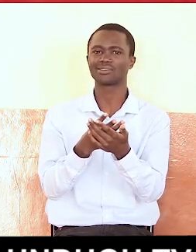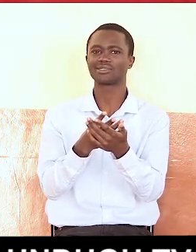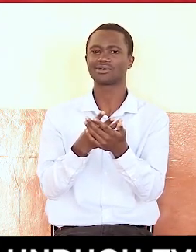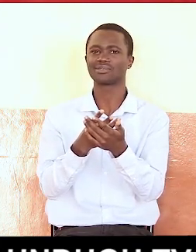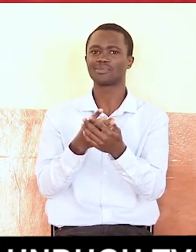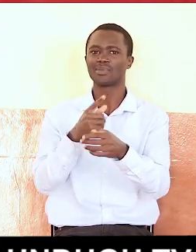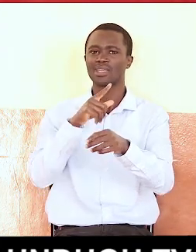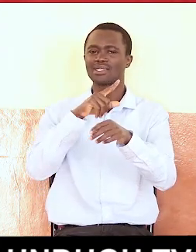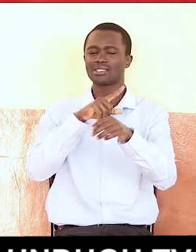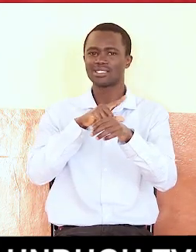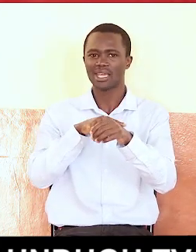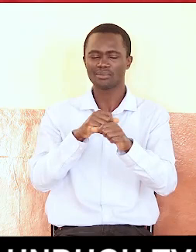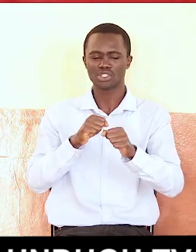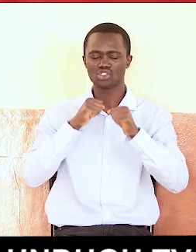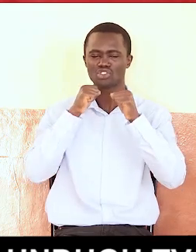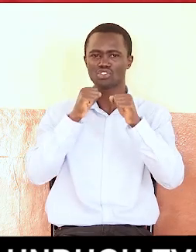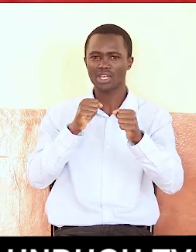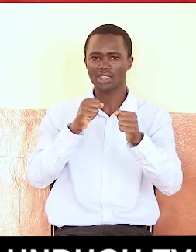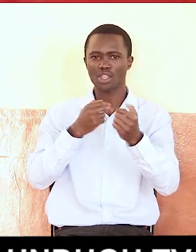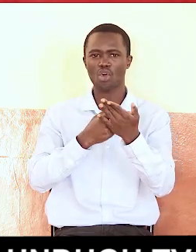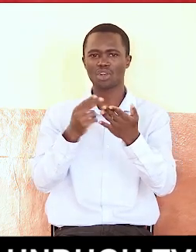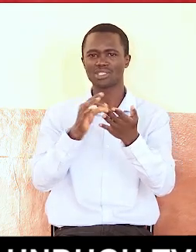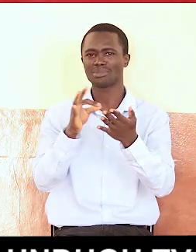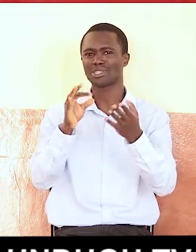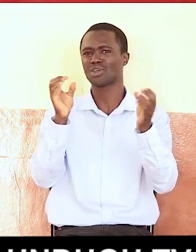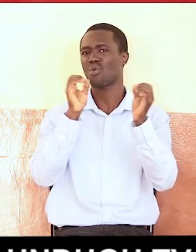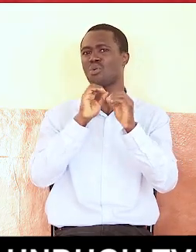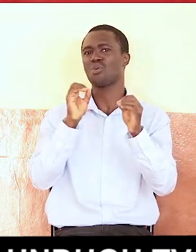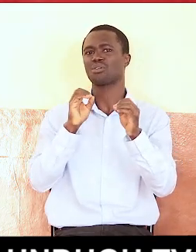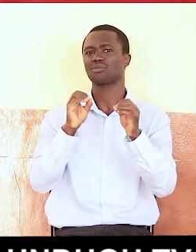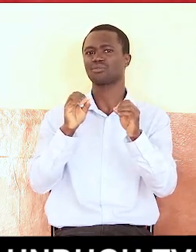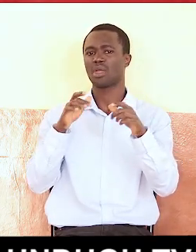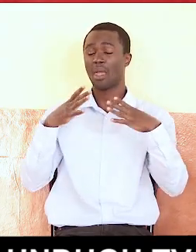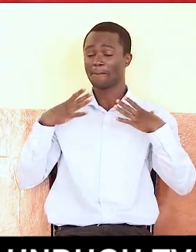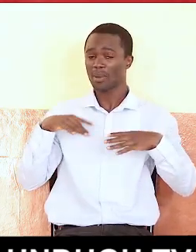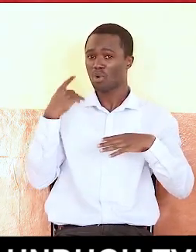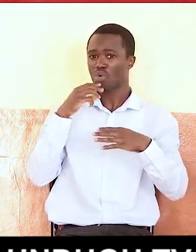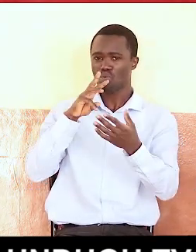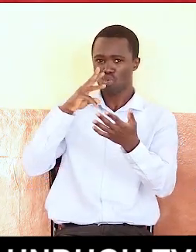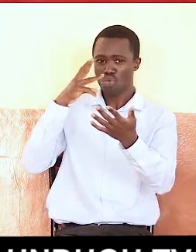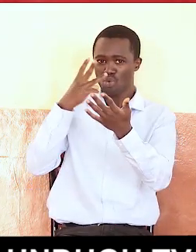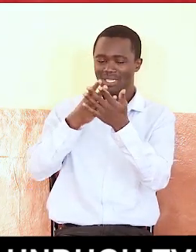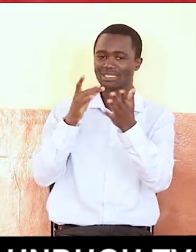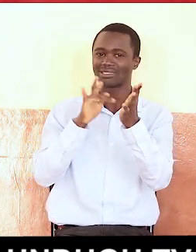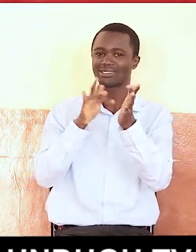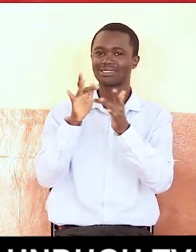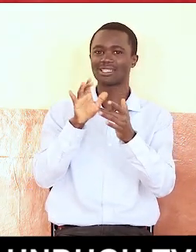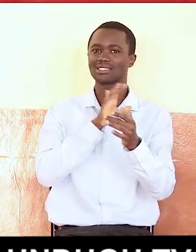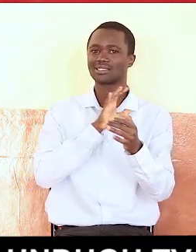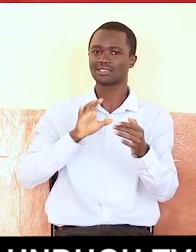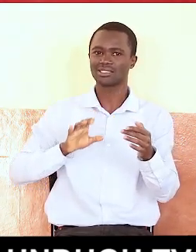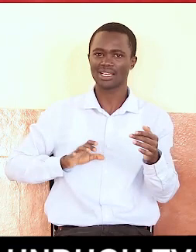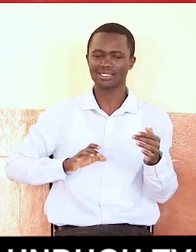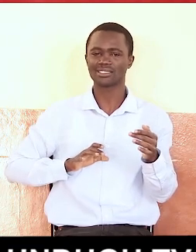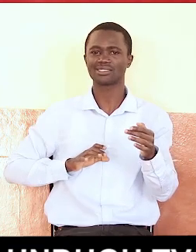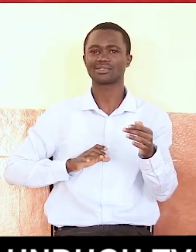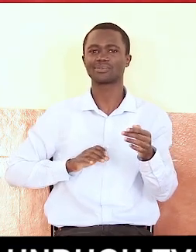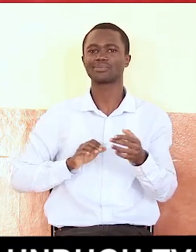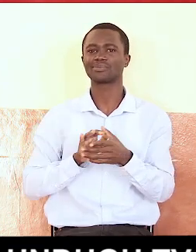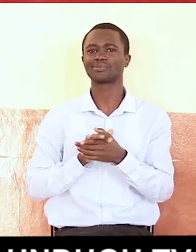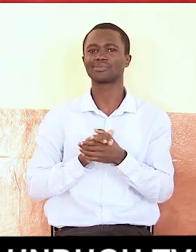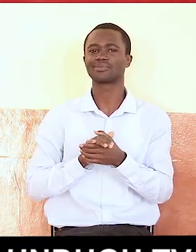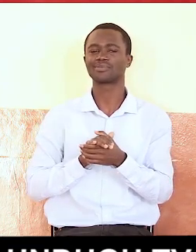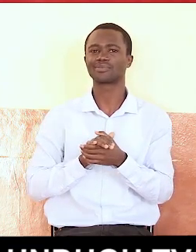ukiwa hauna nguvu za Roho Mtakatifu. Wale tunaotoa ushuhuda wa Yesu na tunamshuhudia